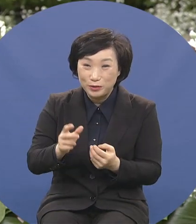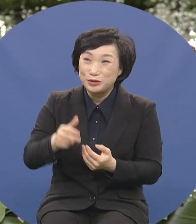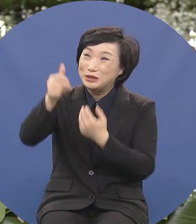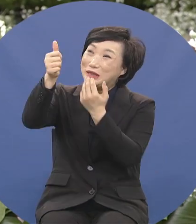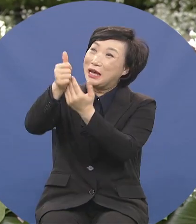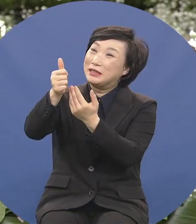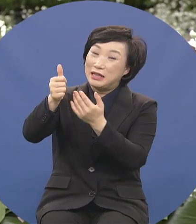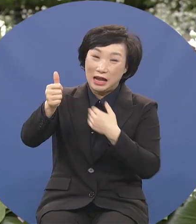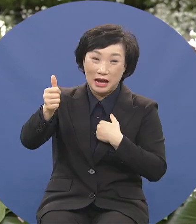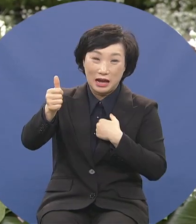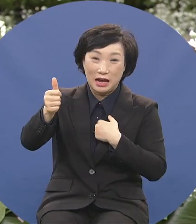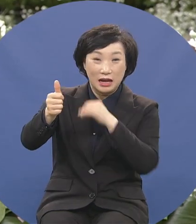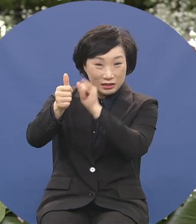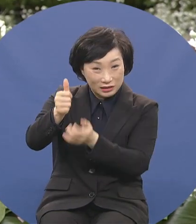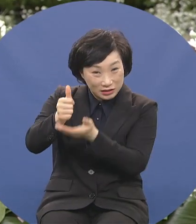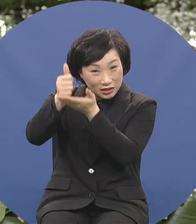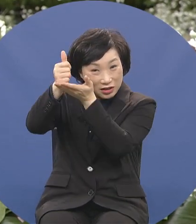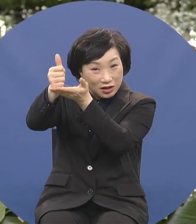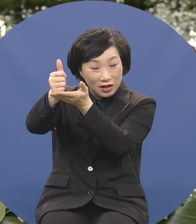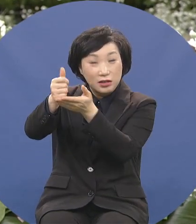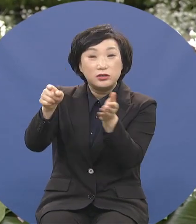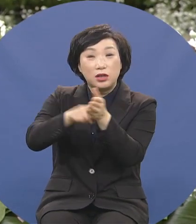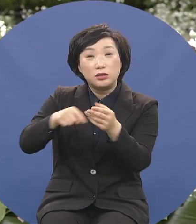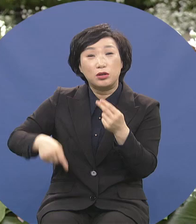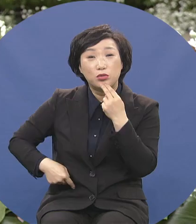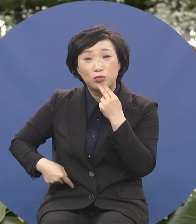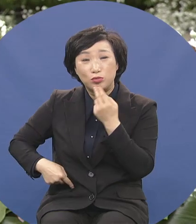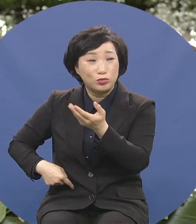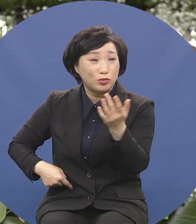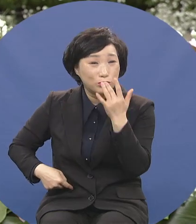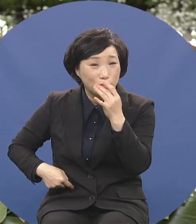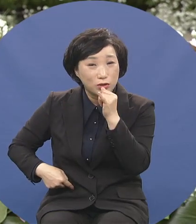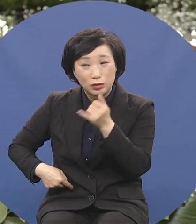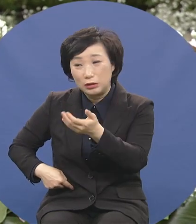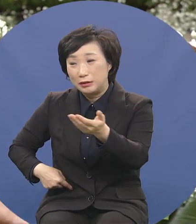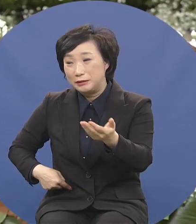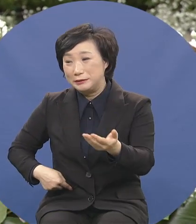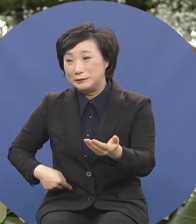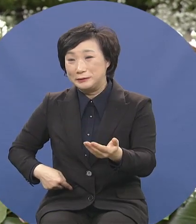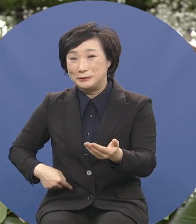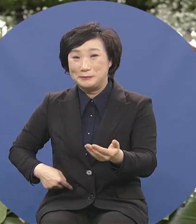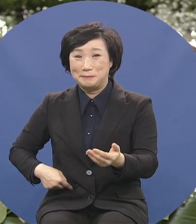그분을 대해야 될 것이냐는 신앙 양심마저도 없다면